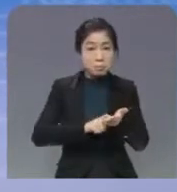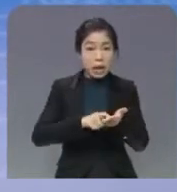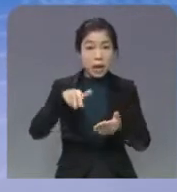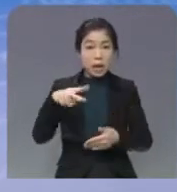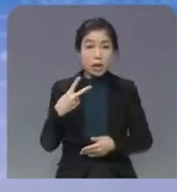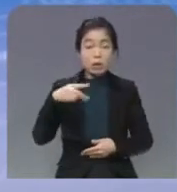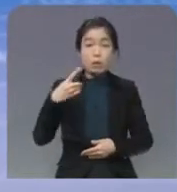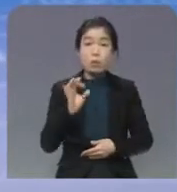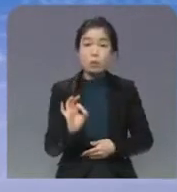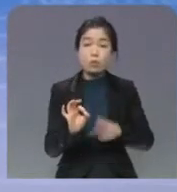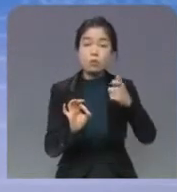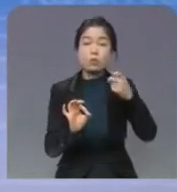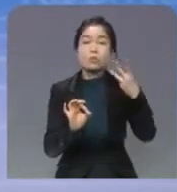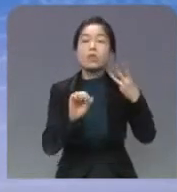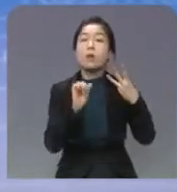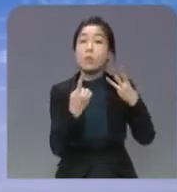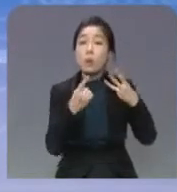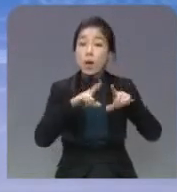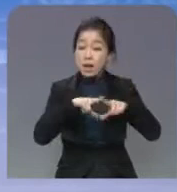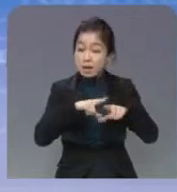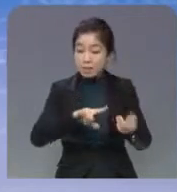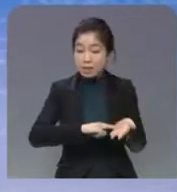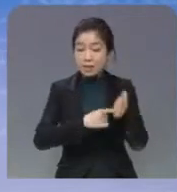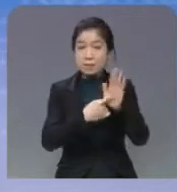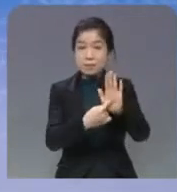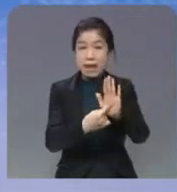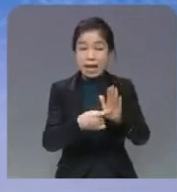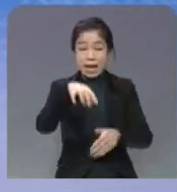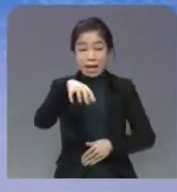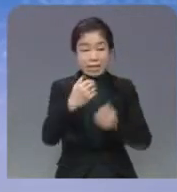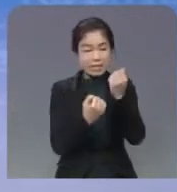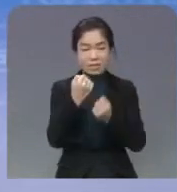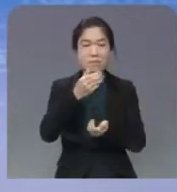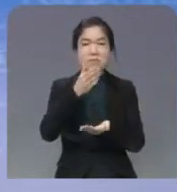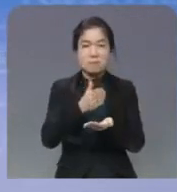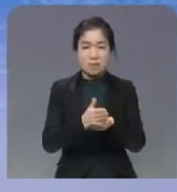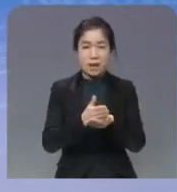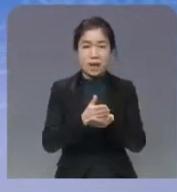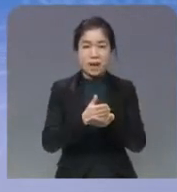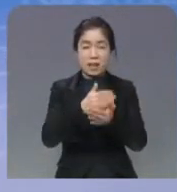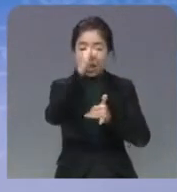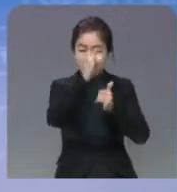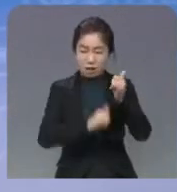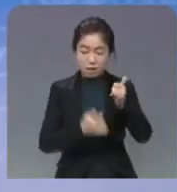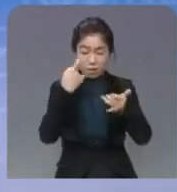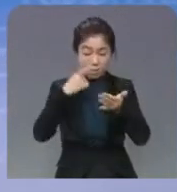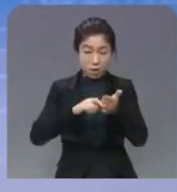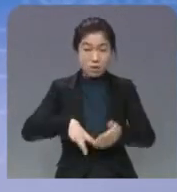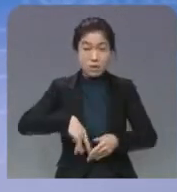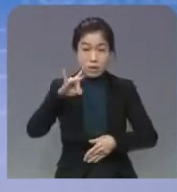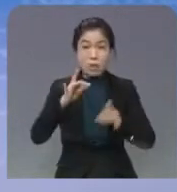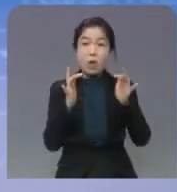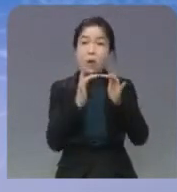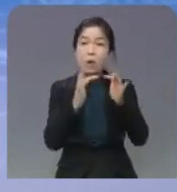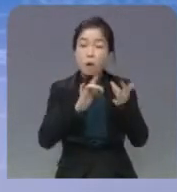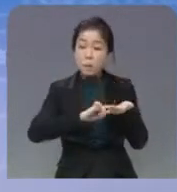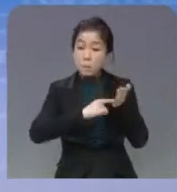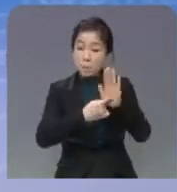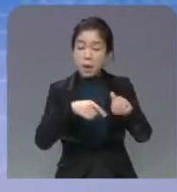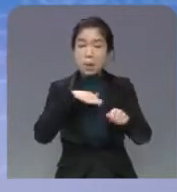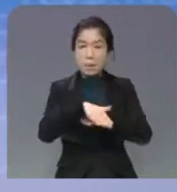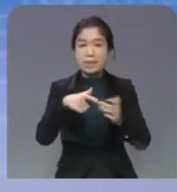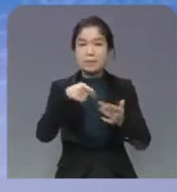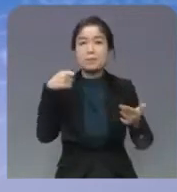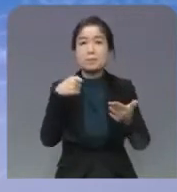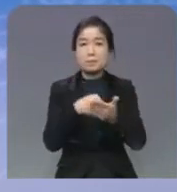교동 63호분이 일반에 공개됐습니다. 현장 설명회가 아닌 고고학 발굴에서는 처음으로 온라인 공개 방식을